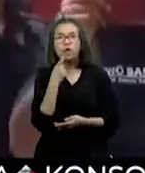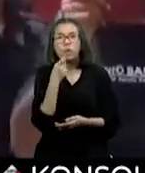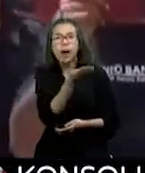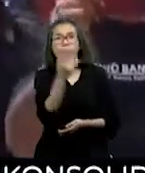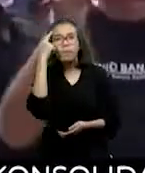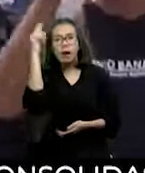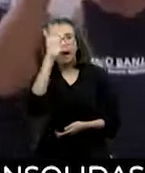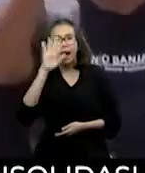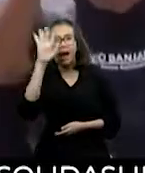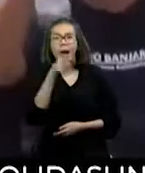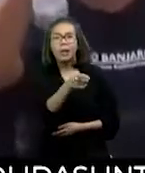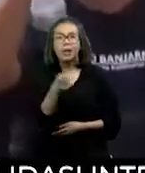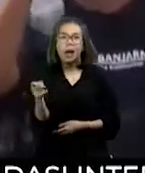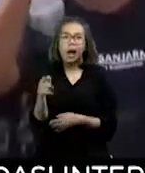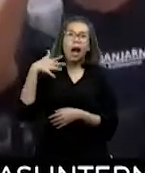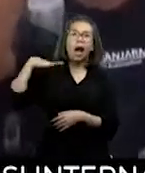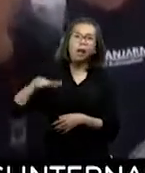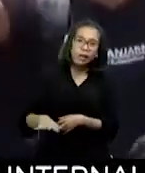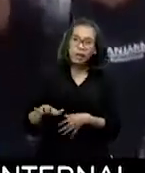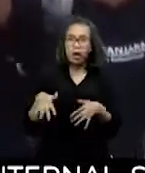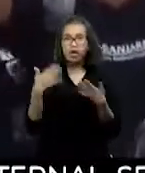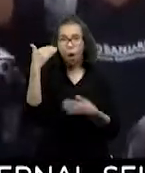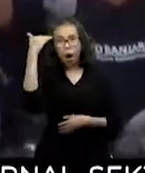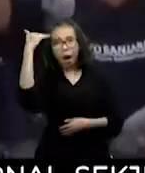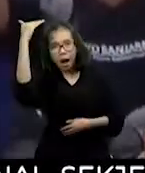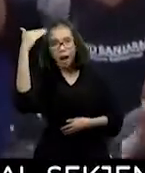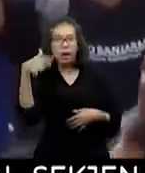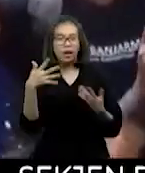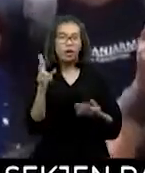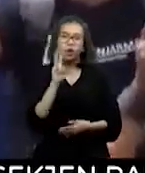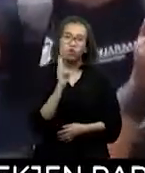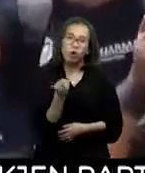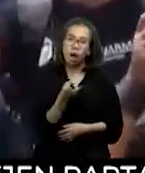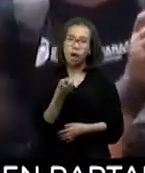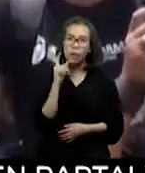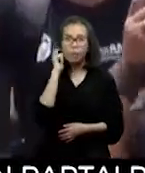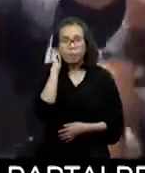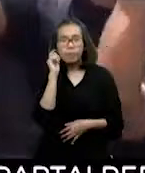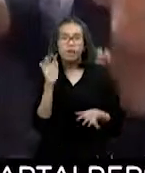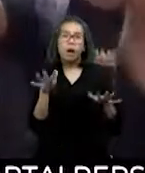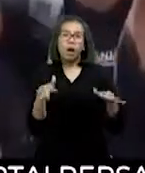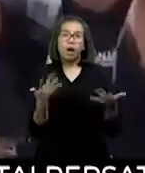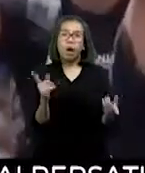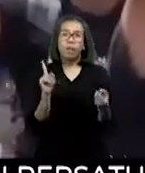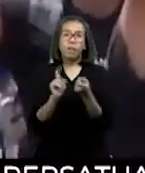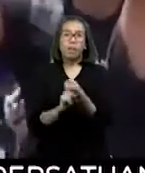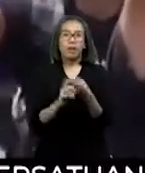adik kalian, kakak kalian, kerabat kalian,